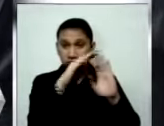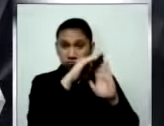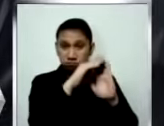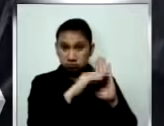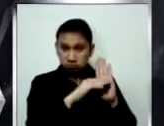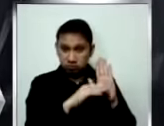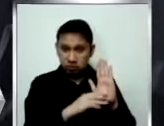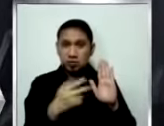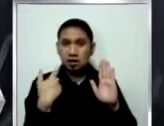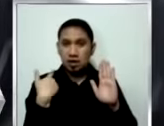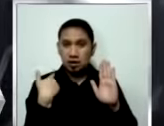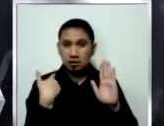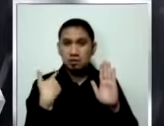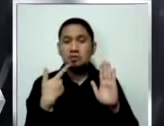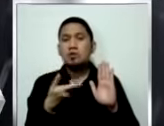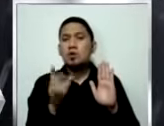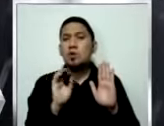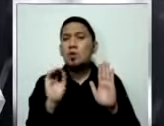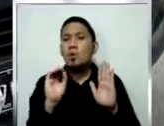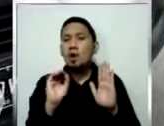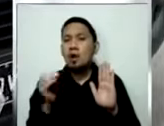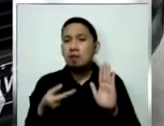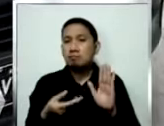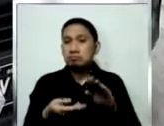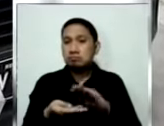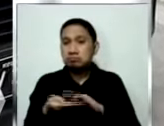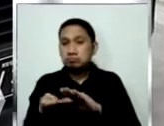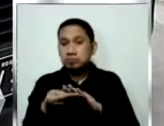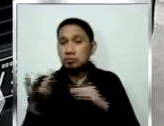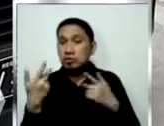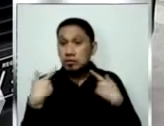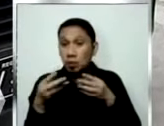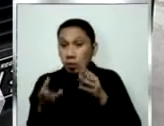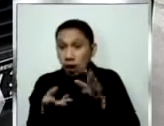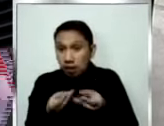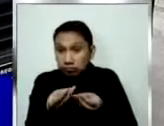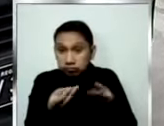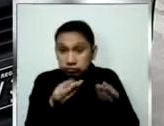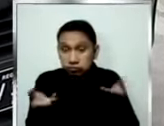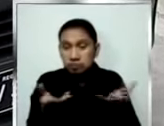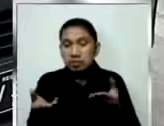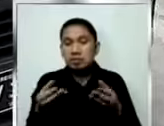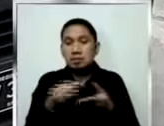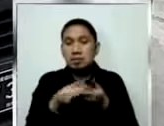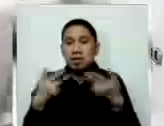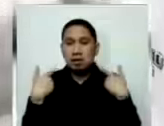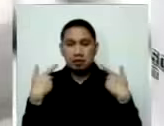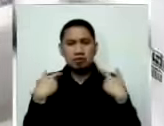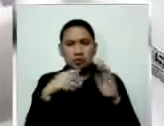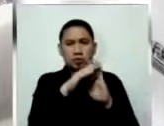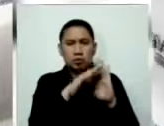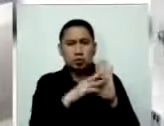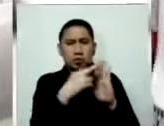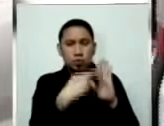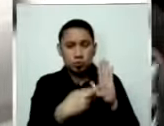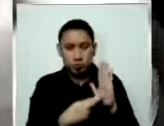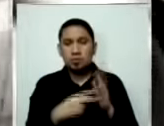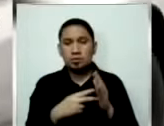system para walang abutan ng pera sa biyahe. Dalawa ang purpose niya. Isa yung kumpot sa pamasahe. Pangalawa, yan